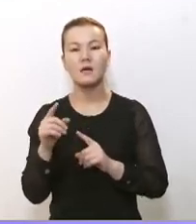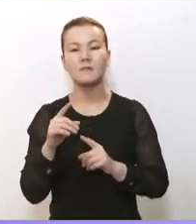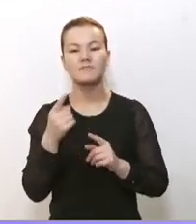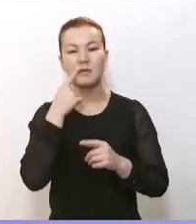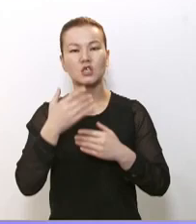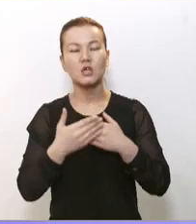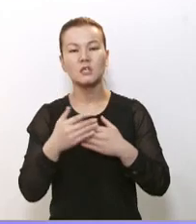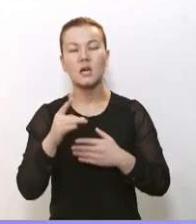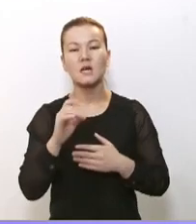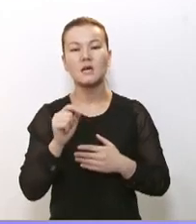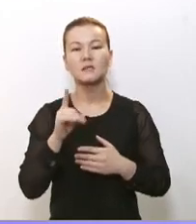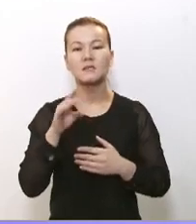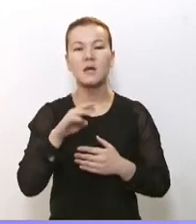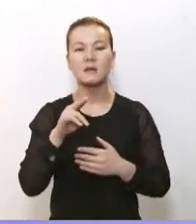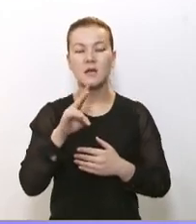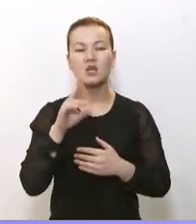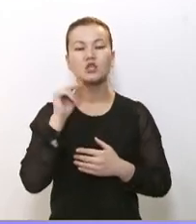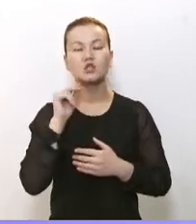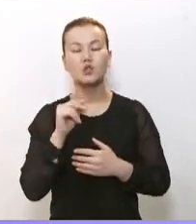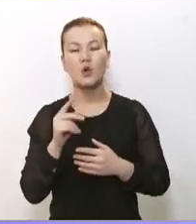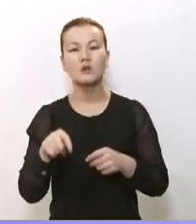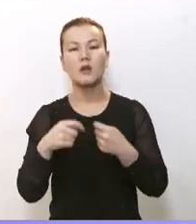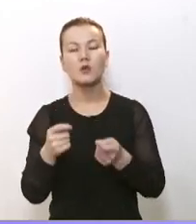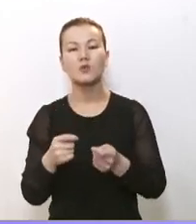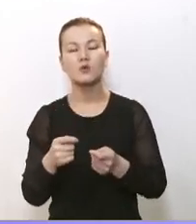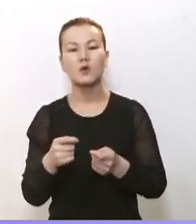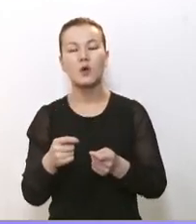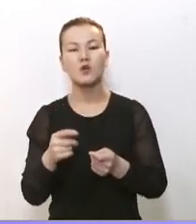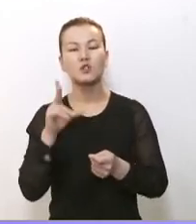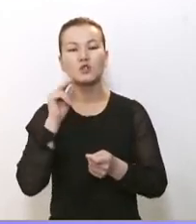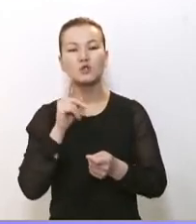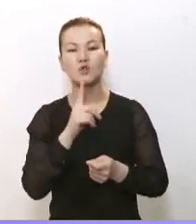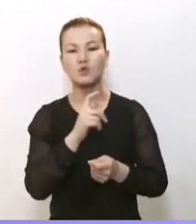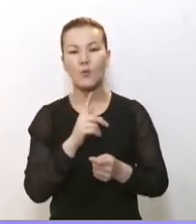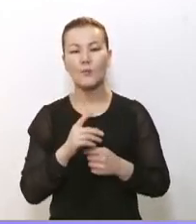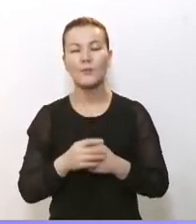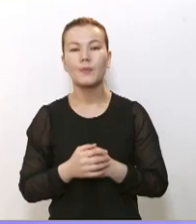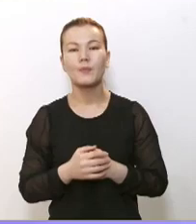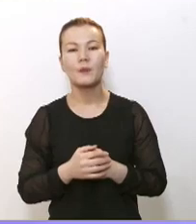разрядное число, дает в качестве делителя число 100.